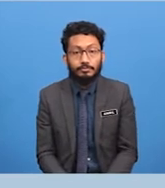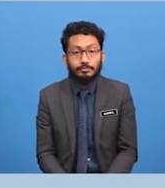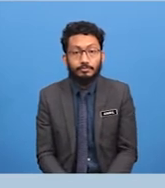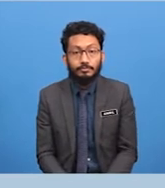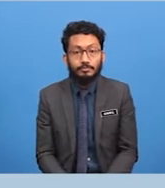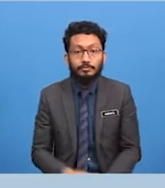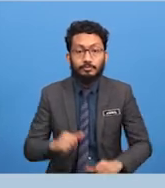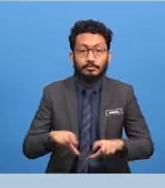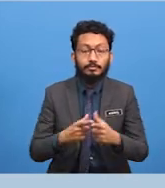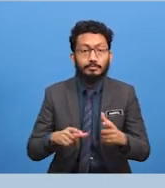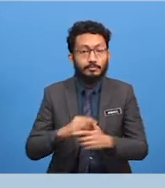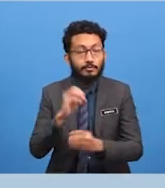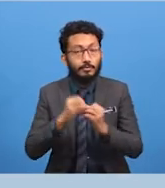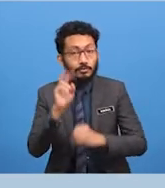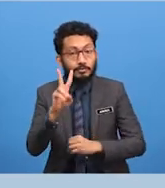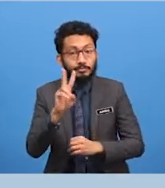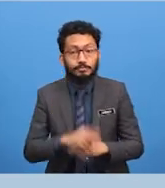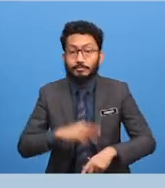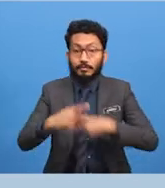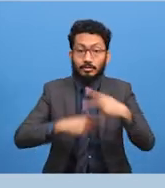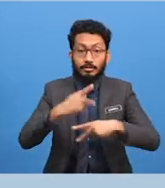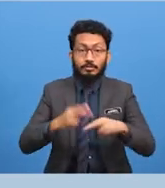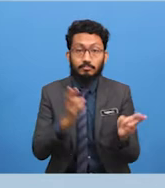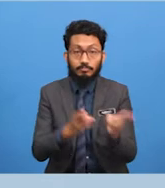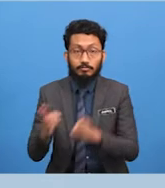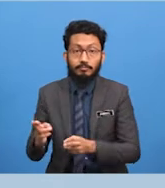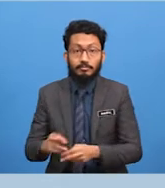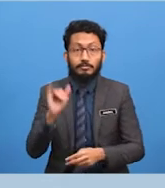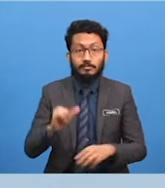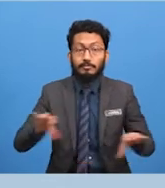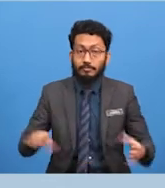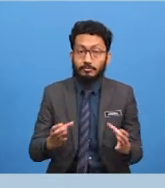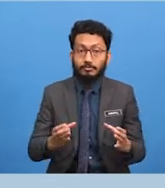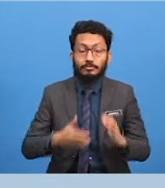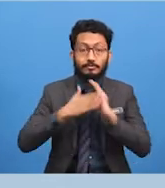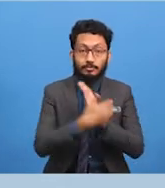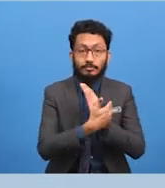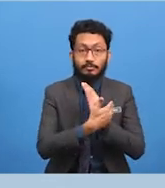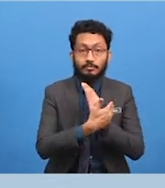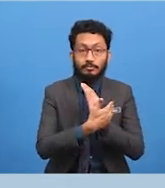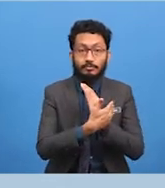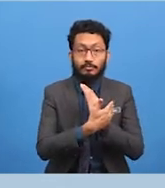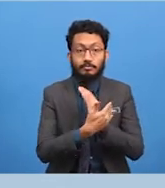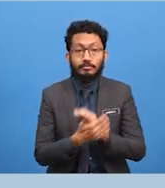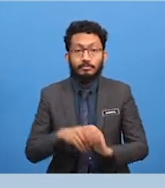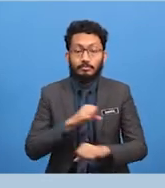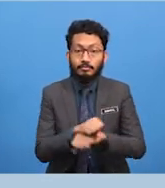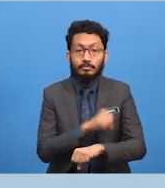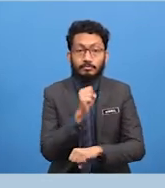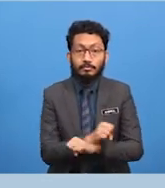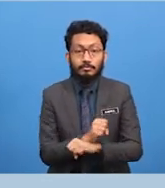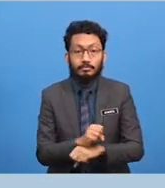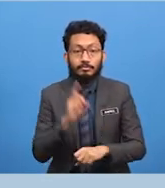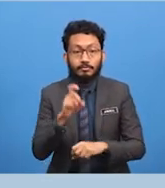Langkah kedua, proses perancangan yang dilaksanakan oleh pihak pengurusan syarikat